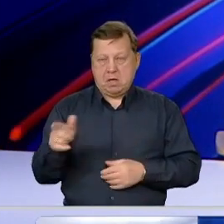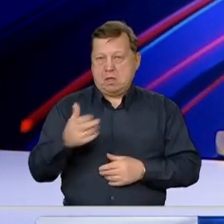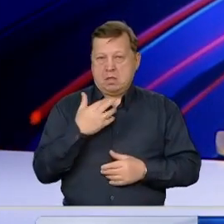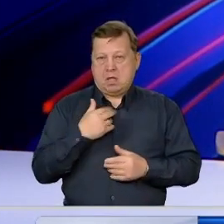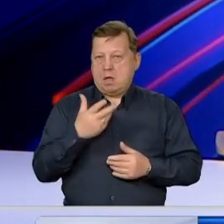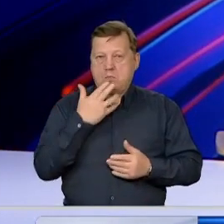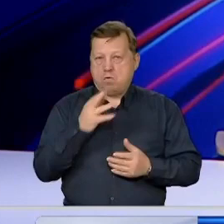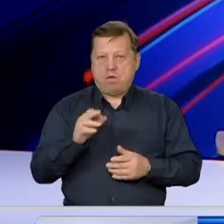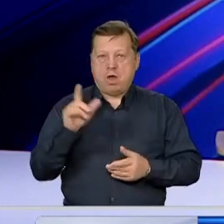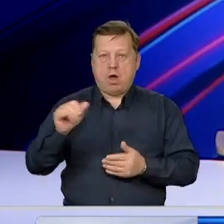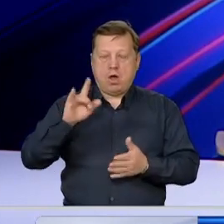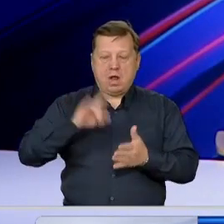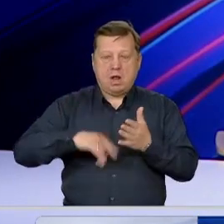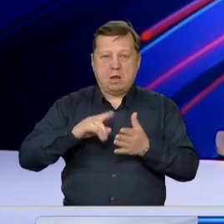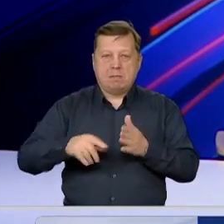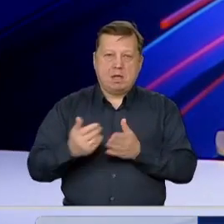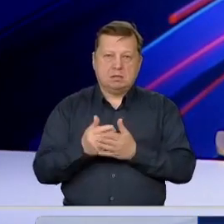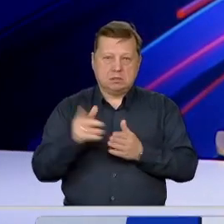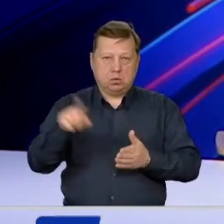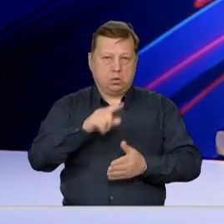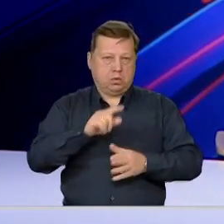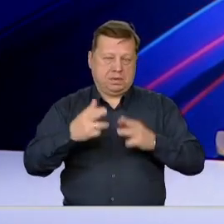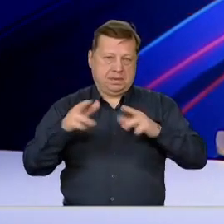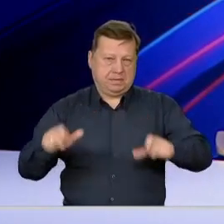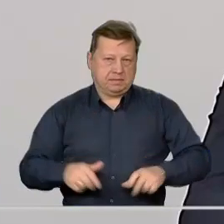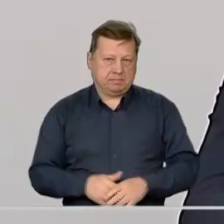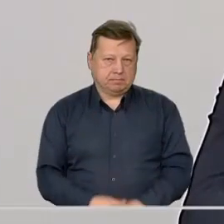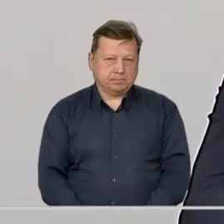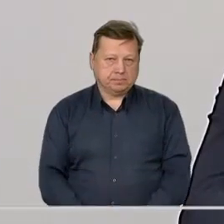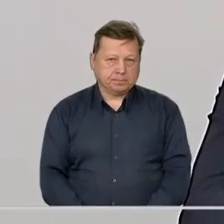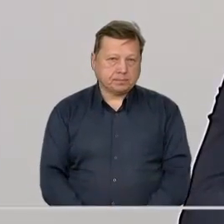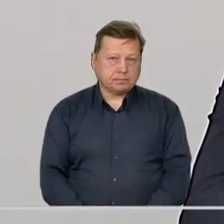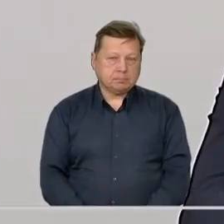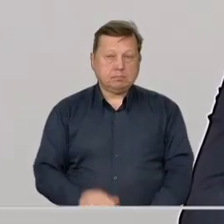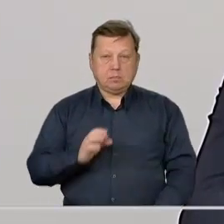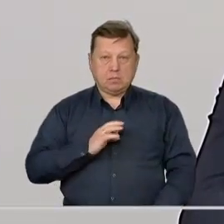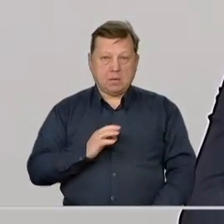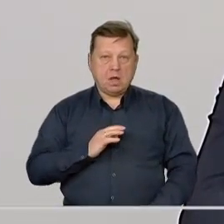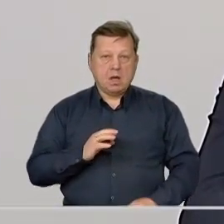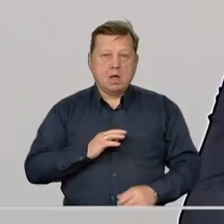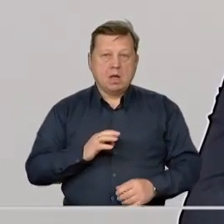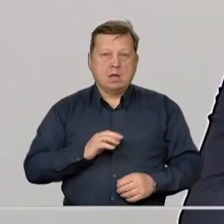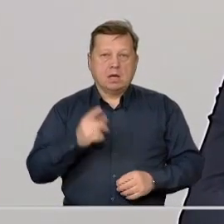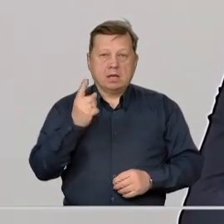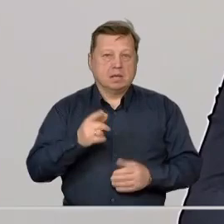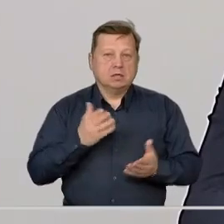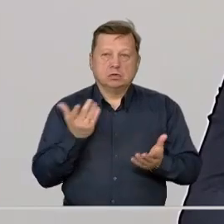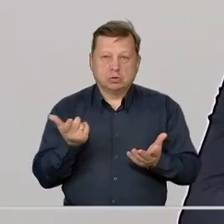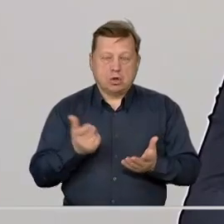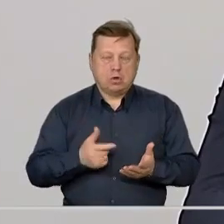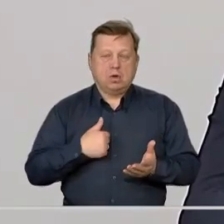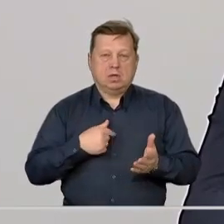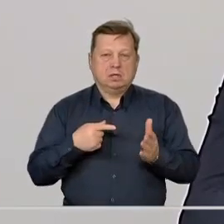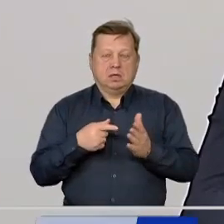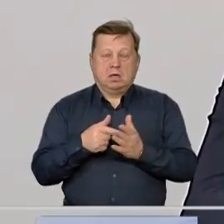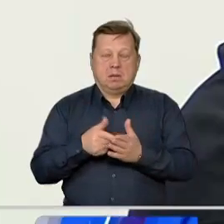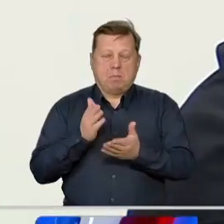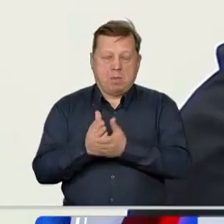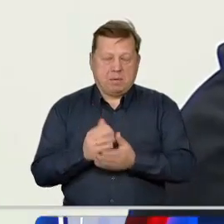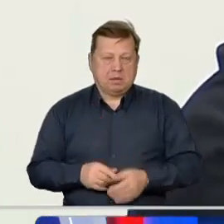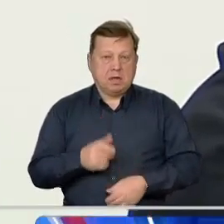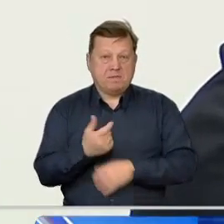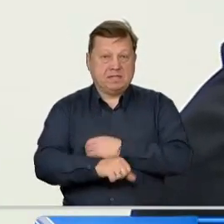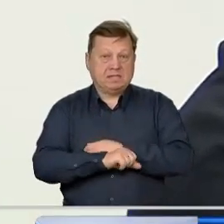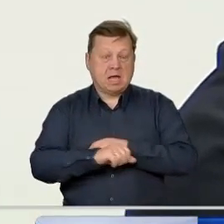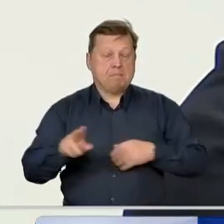sprawie uchylenia mu immunitetu. Dominik Cierpioł. Moją jedyną intencją jest pomaganie. To przyjaciel wiceministra